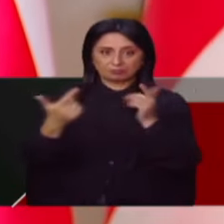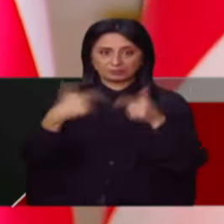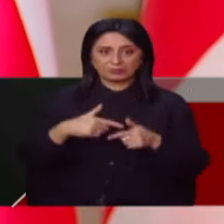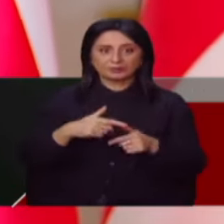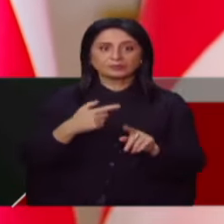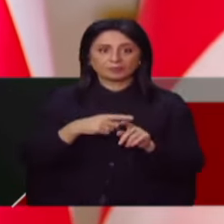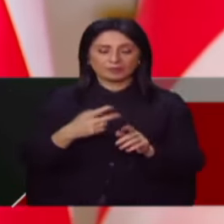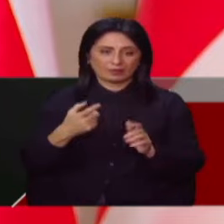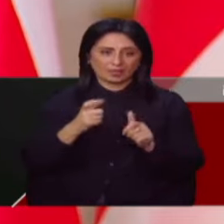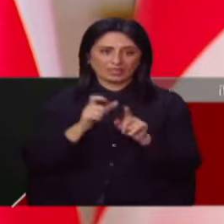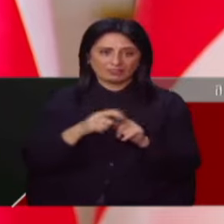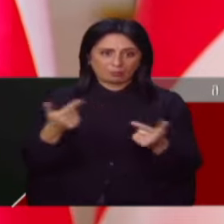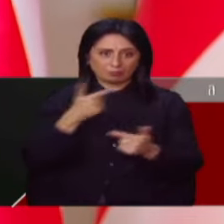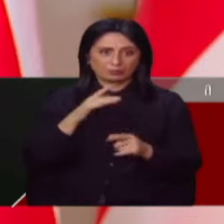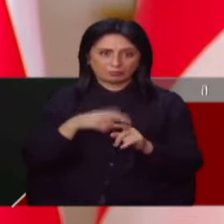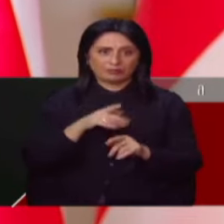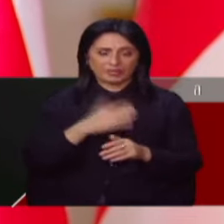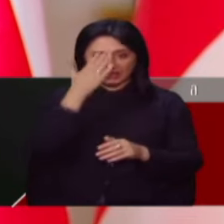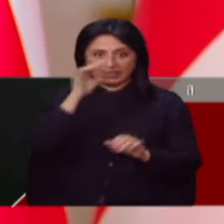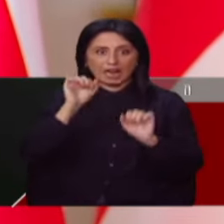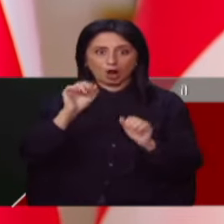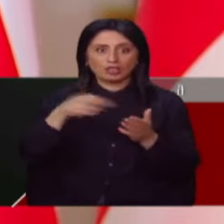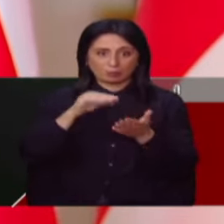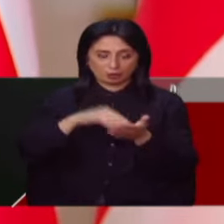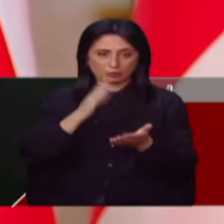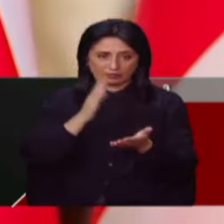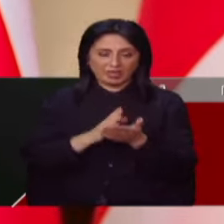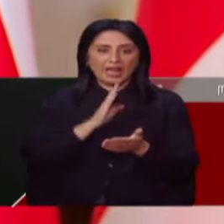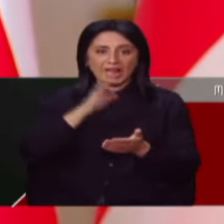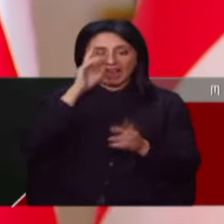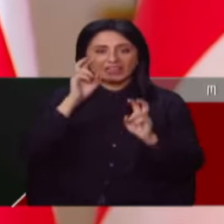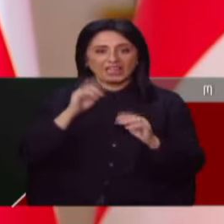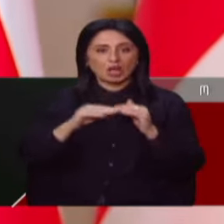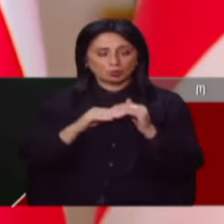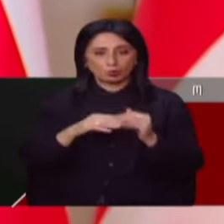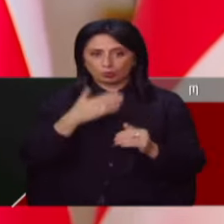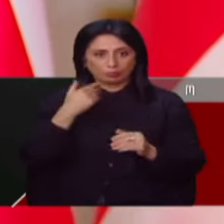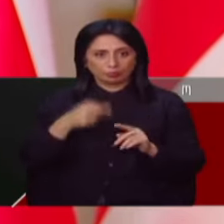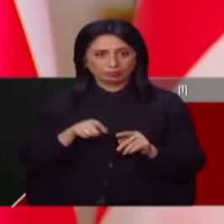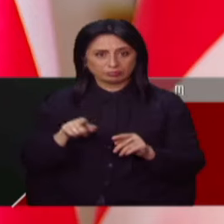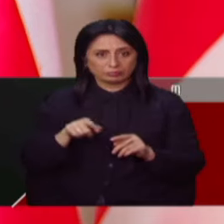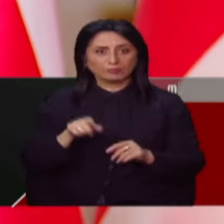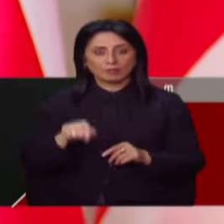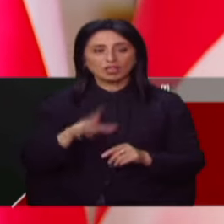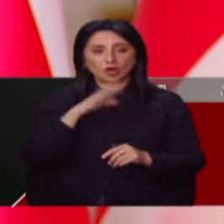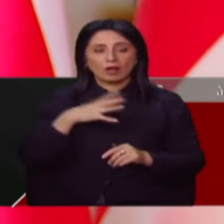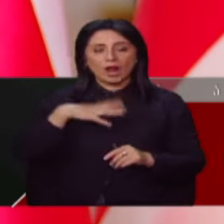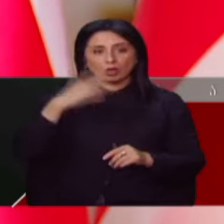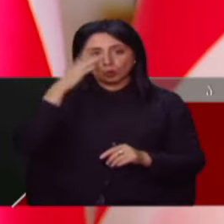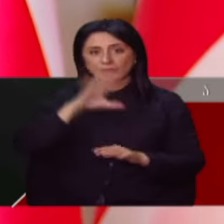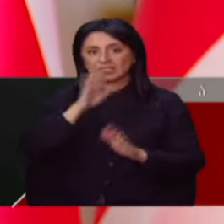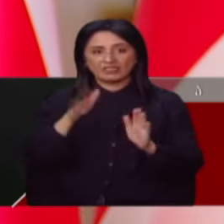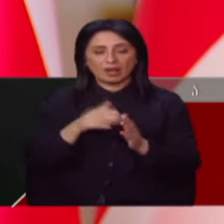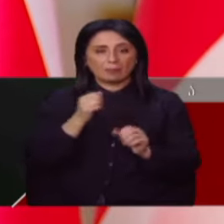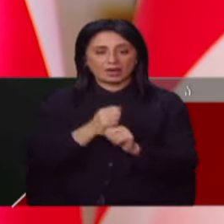გენდერული ნიშნის გამოყენებით და ეს ხალხთა დამცველის ანგარიშიც არის მკაფიოდ აღნიშნული და შეფასებული. შესაბამისად, მაშინ როდესაც ქართული ოცნება